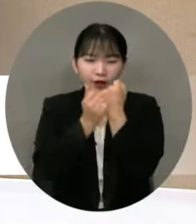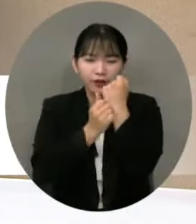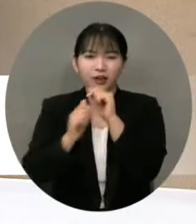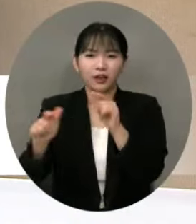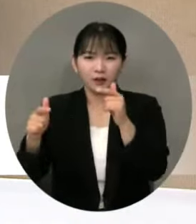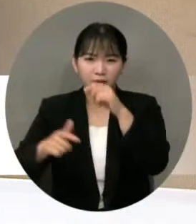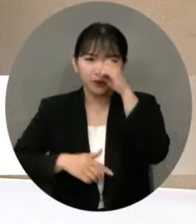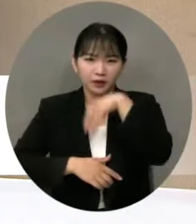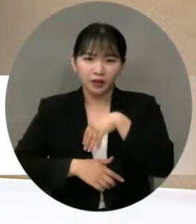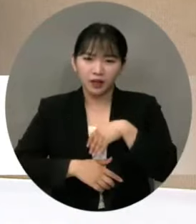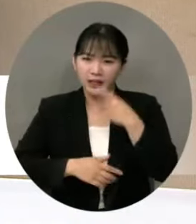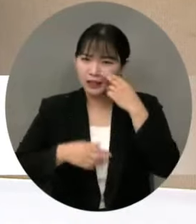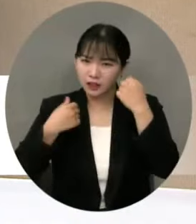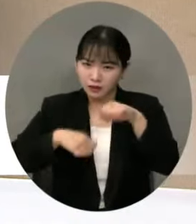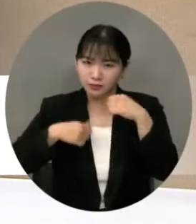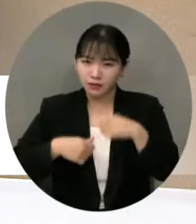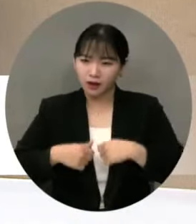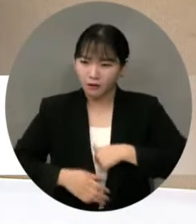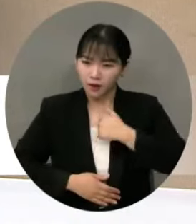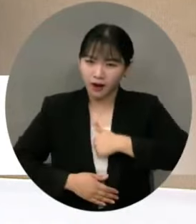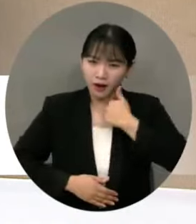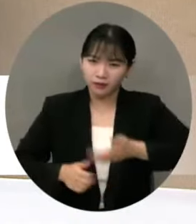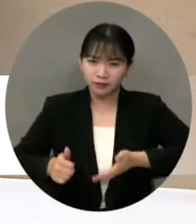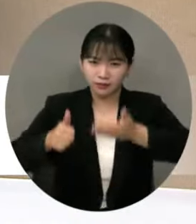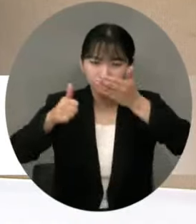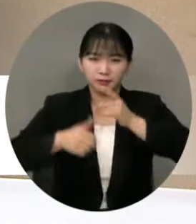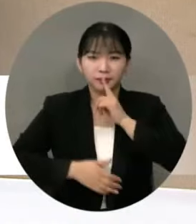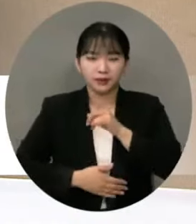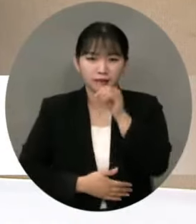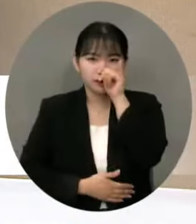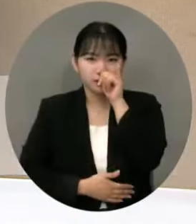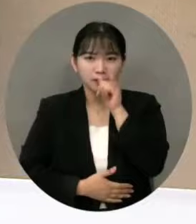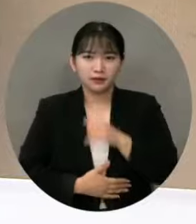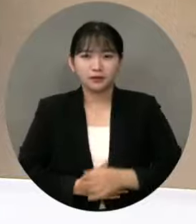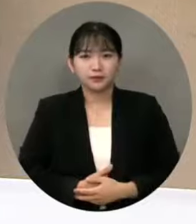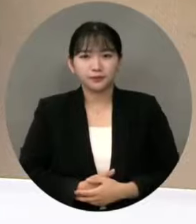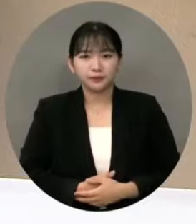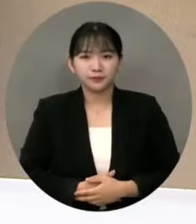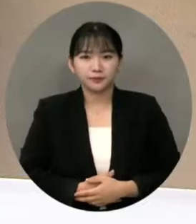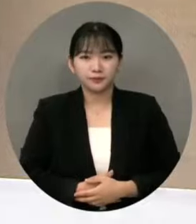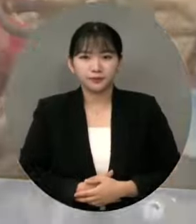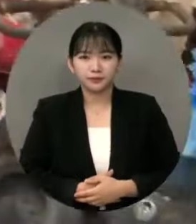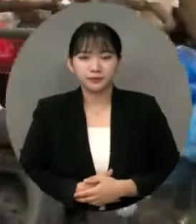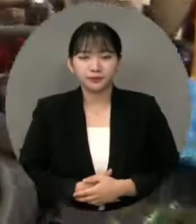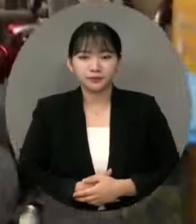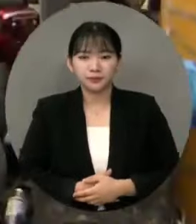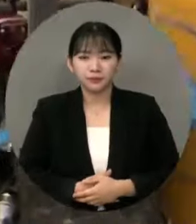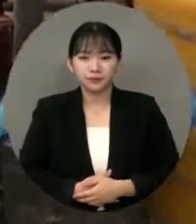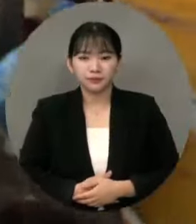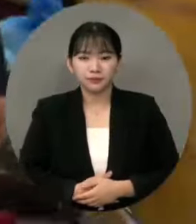것이 아니라 고의적으로 자극하려 한다는 말까지 나오고 있습니다. 김규희 기자입니다.